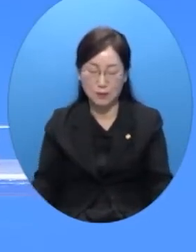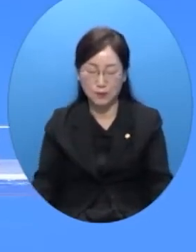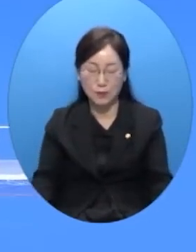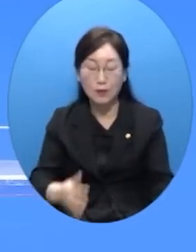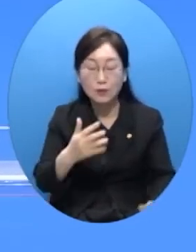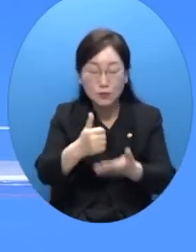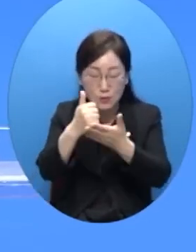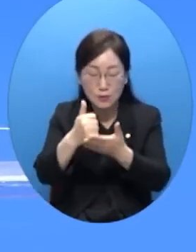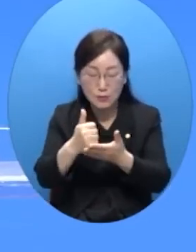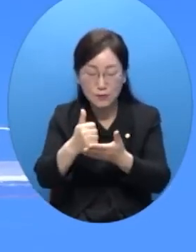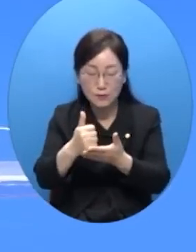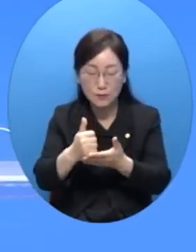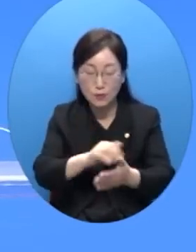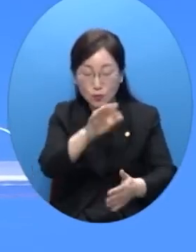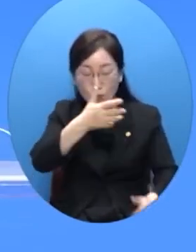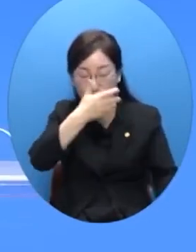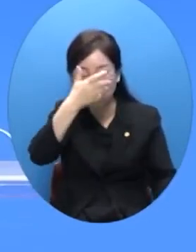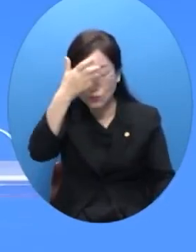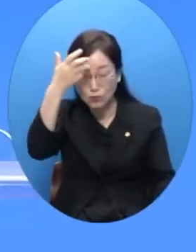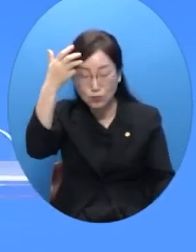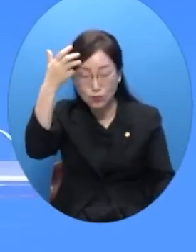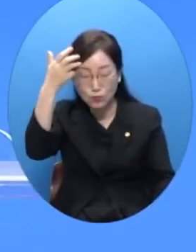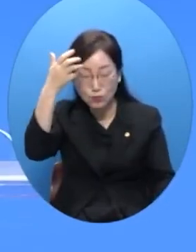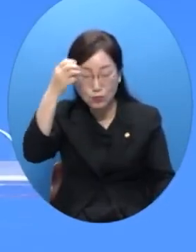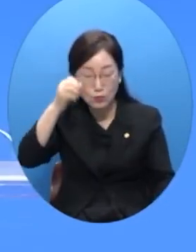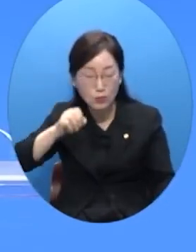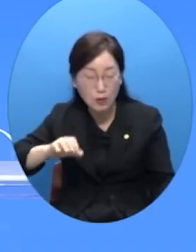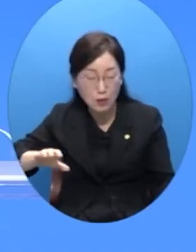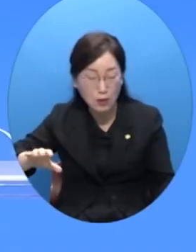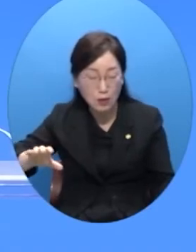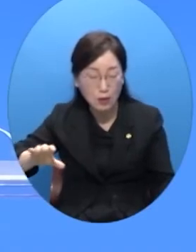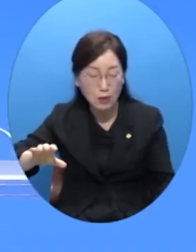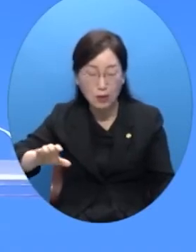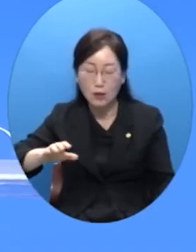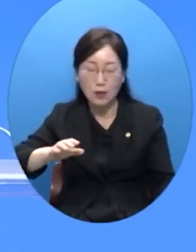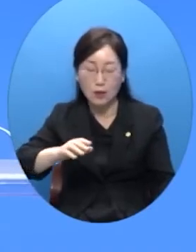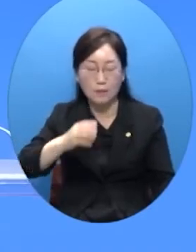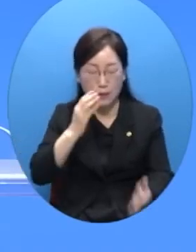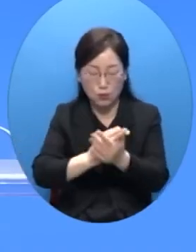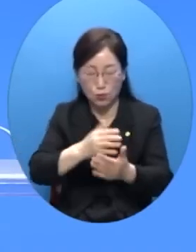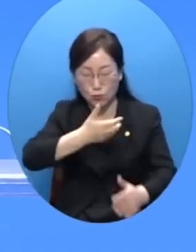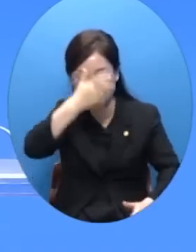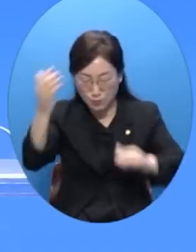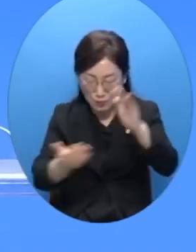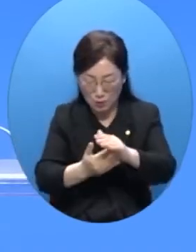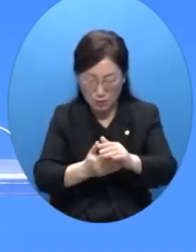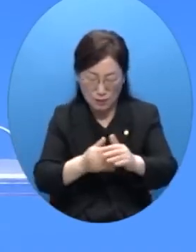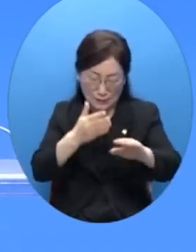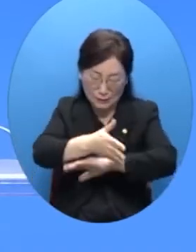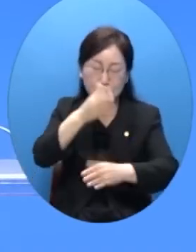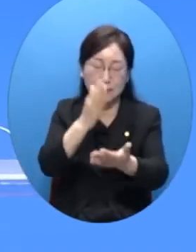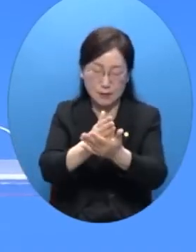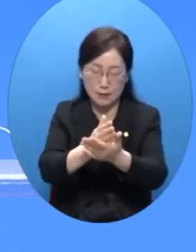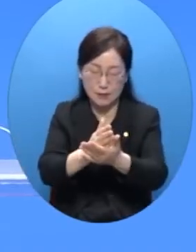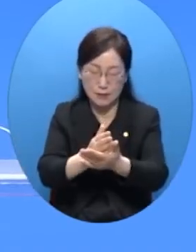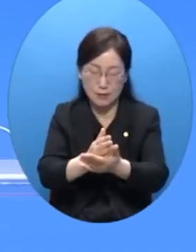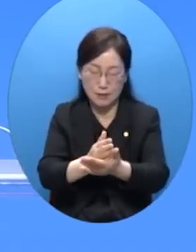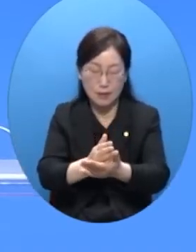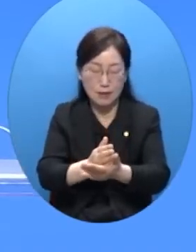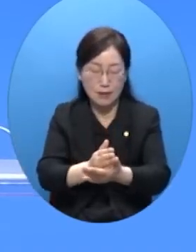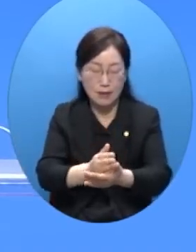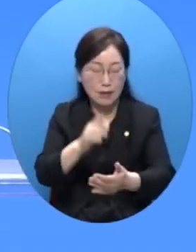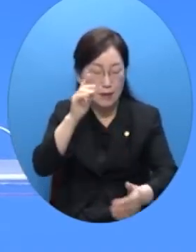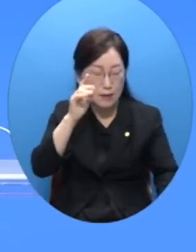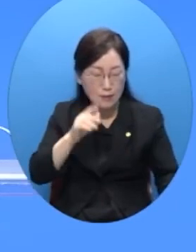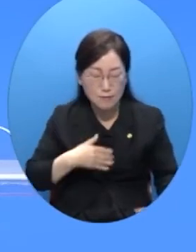주님, 우리가 꿈을 이뤄가는 일에 절대로 지체하지 않게 하여 주시고 내 있는